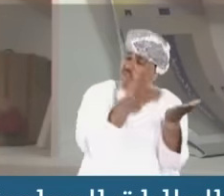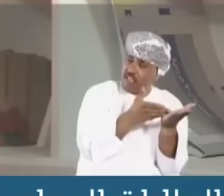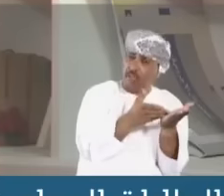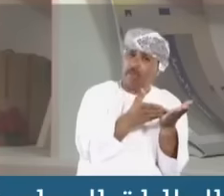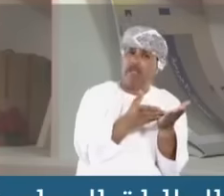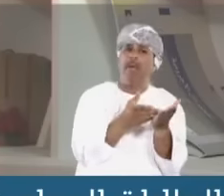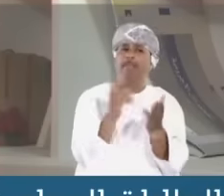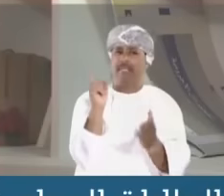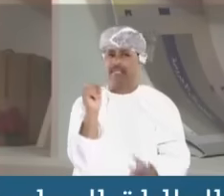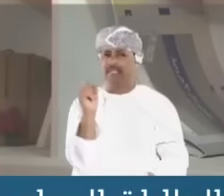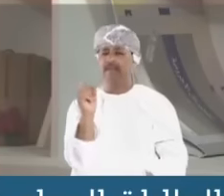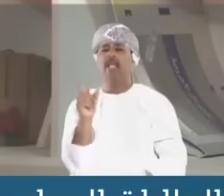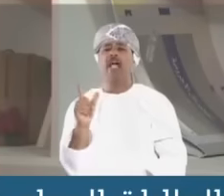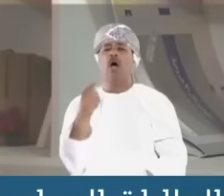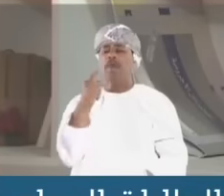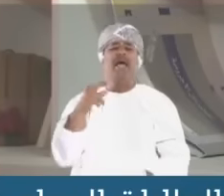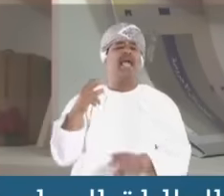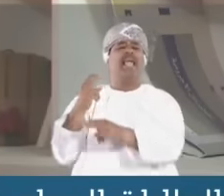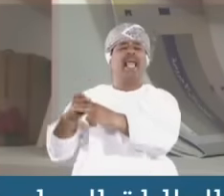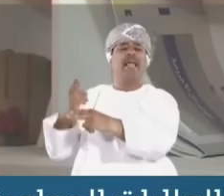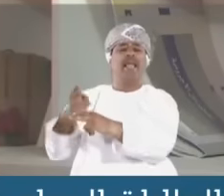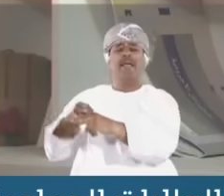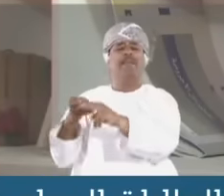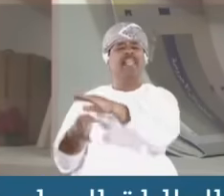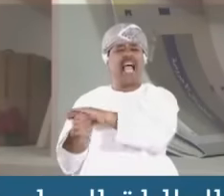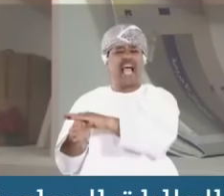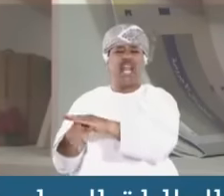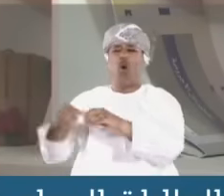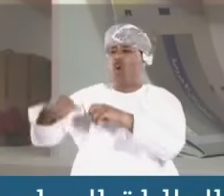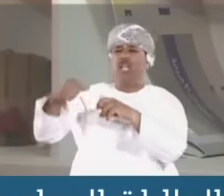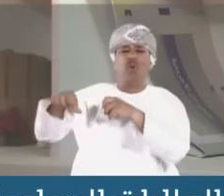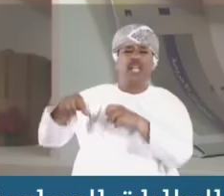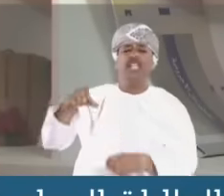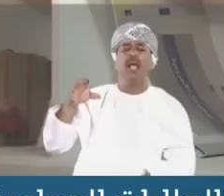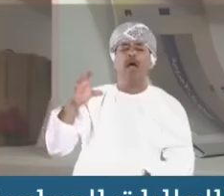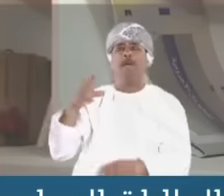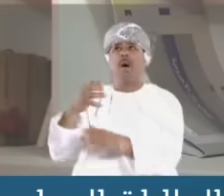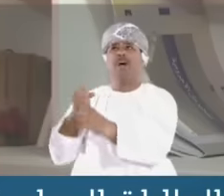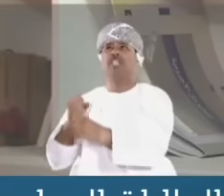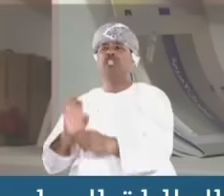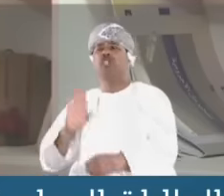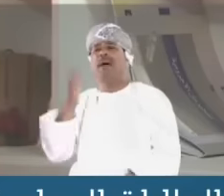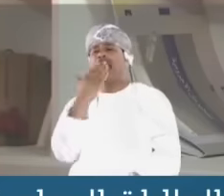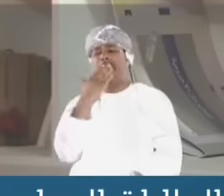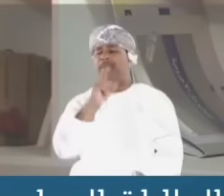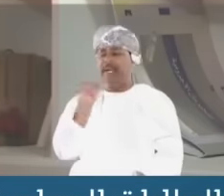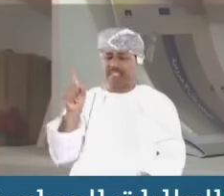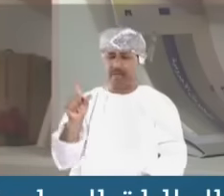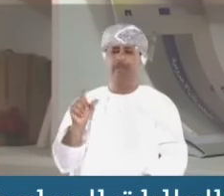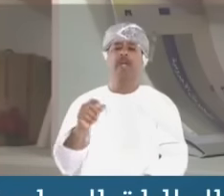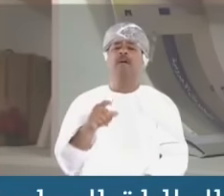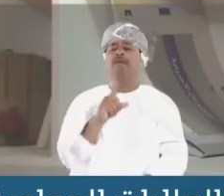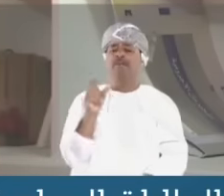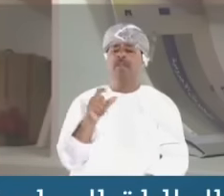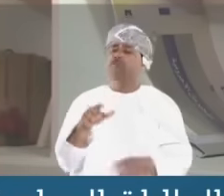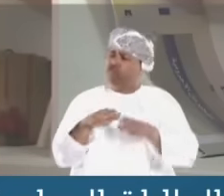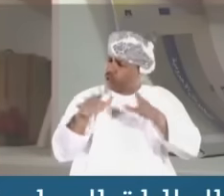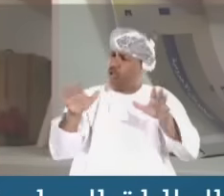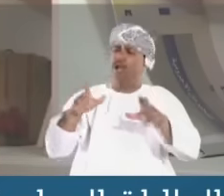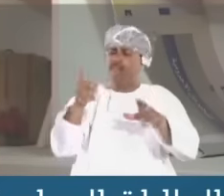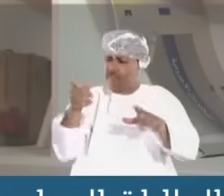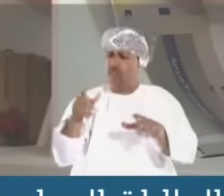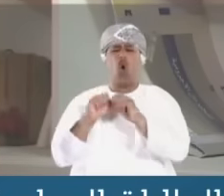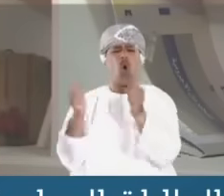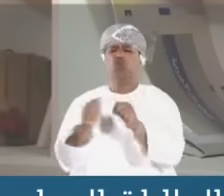في اللهجة الدارجة أو اللغة المحلية في محافظة شمال الباطنة سنجدها منتشرة في